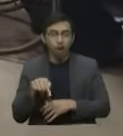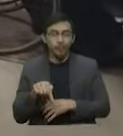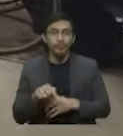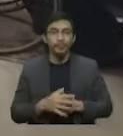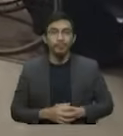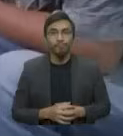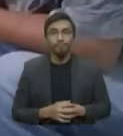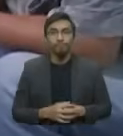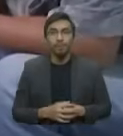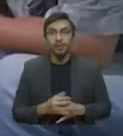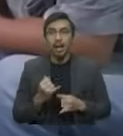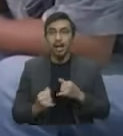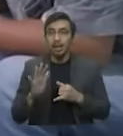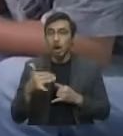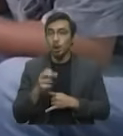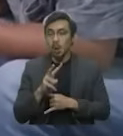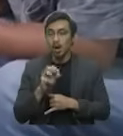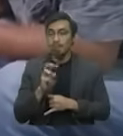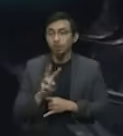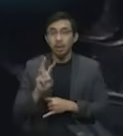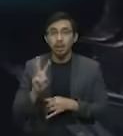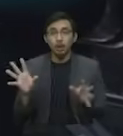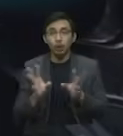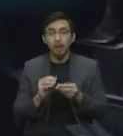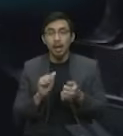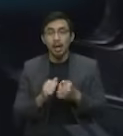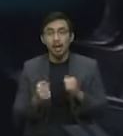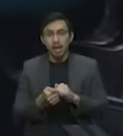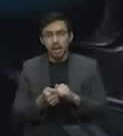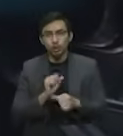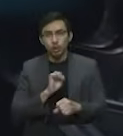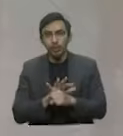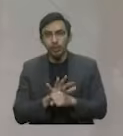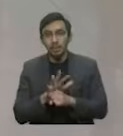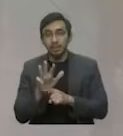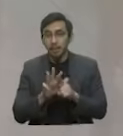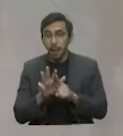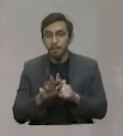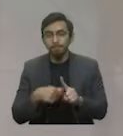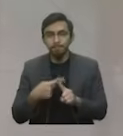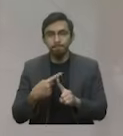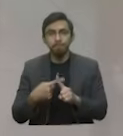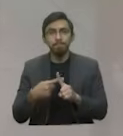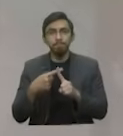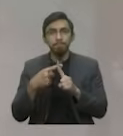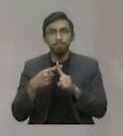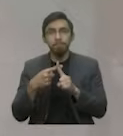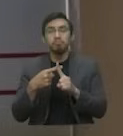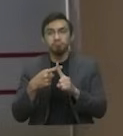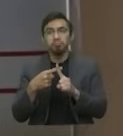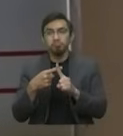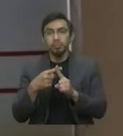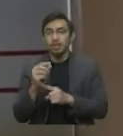Memasuki penghujung tahun 2023, jumlah kasus positif aktif COVID-19 di Indonesia terus mengalami peningkatan. Di DKI